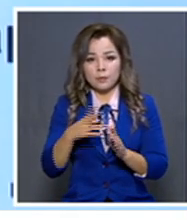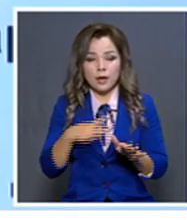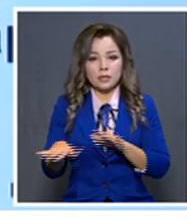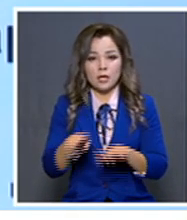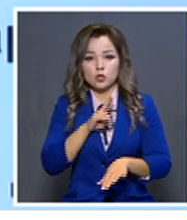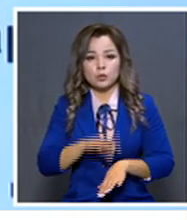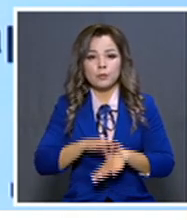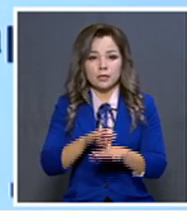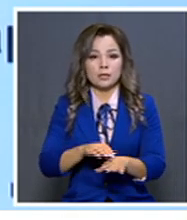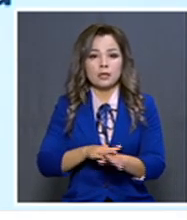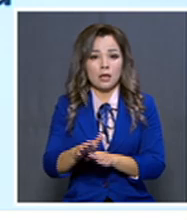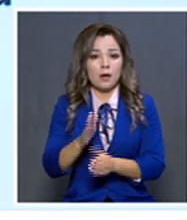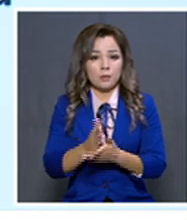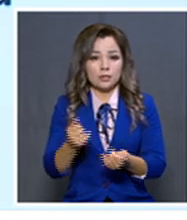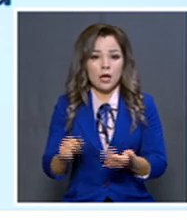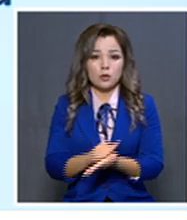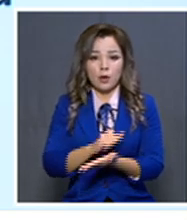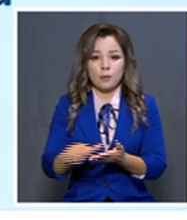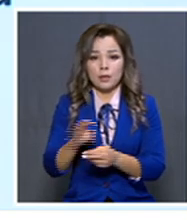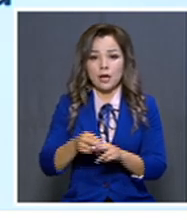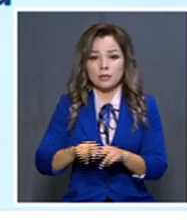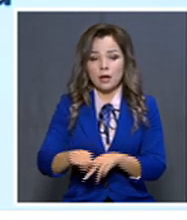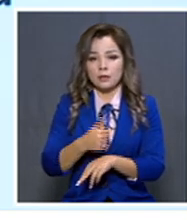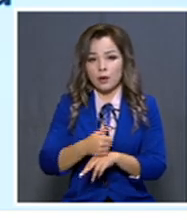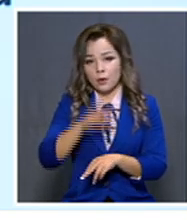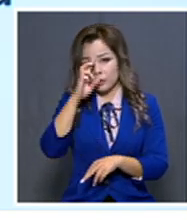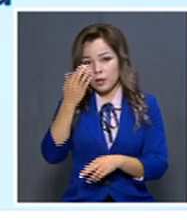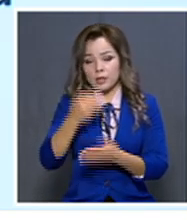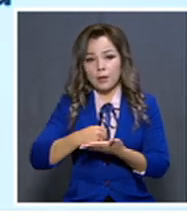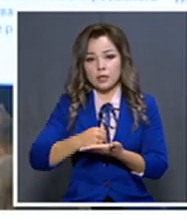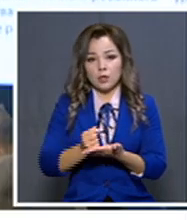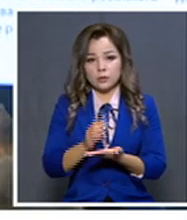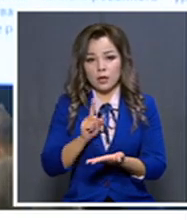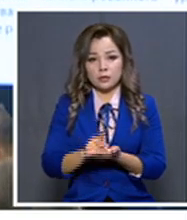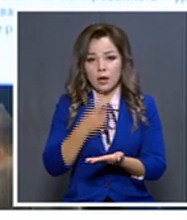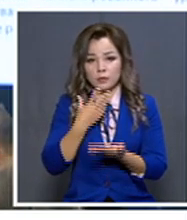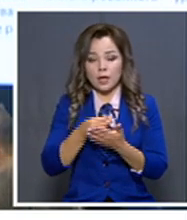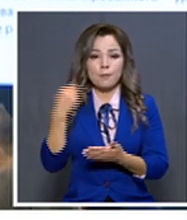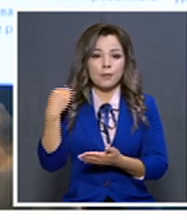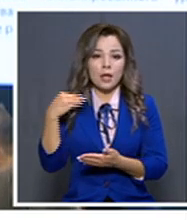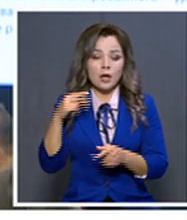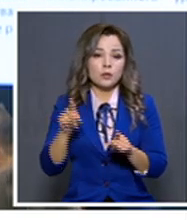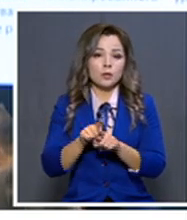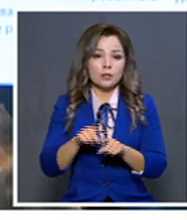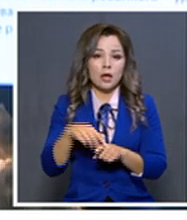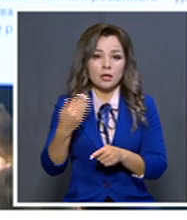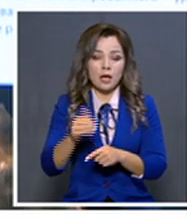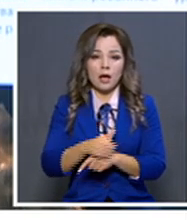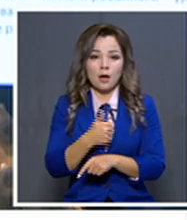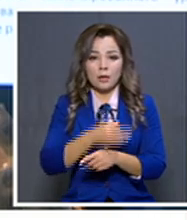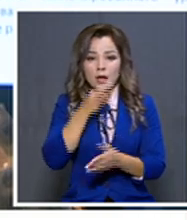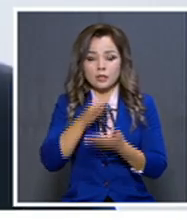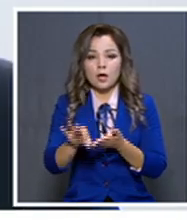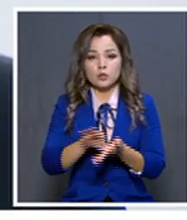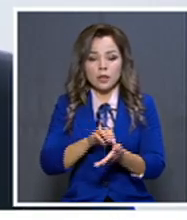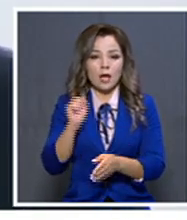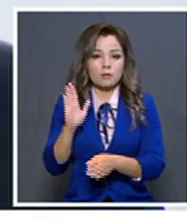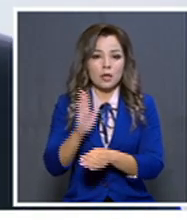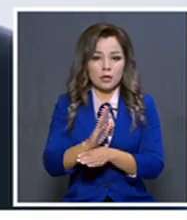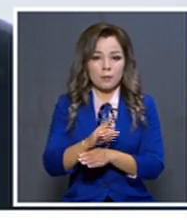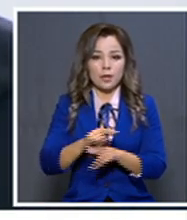іс-шарадан тұрады. Сондай ұсынған құжаттарды мемлекет басшысы бекіту үшін президент әкімшілігіне шұғыл енгізуді тапсырамын,